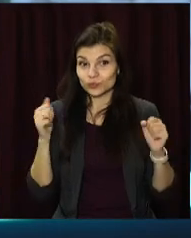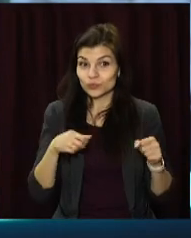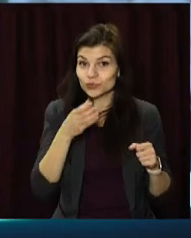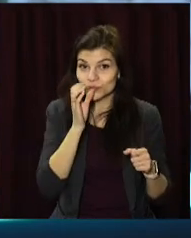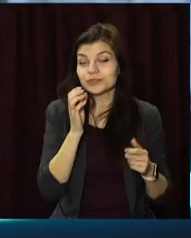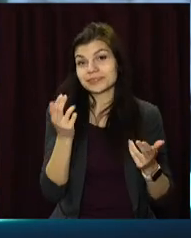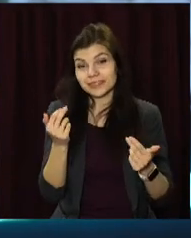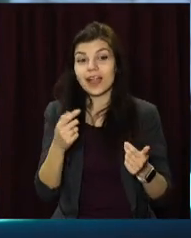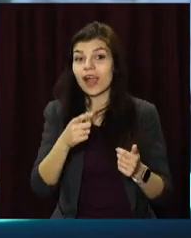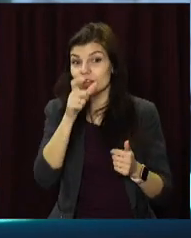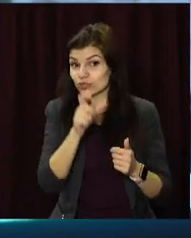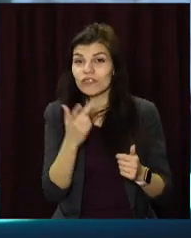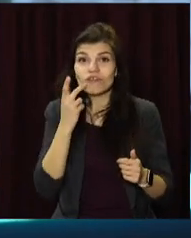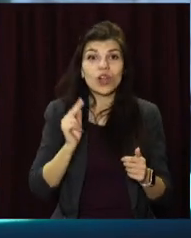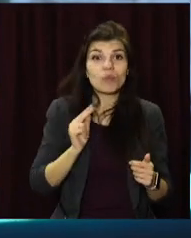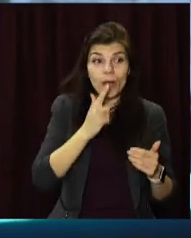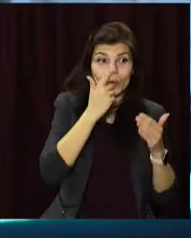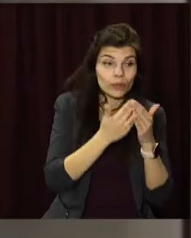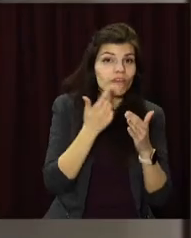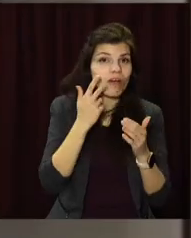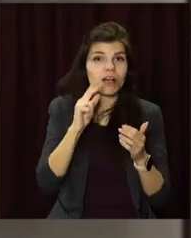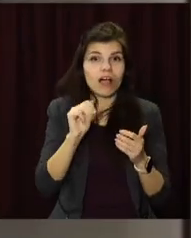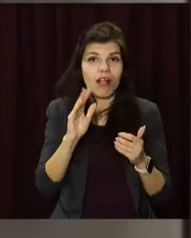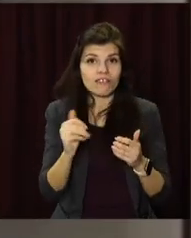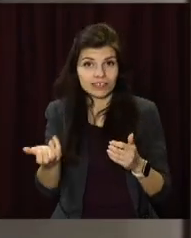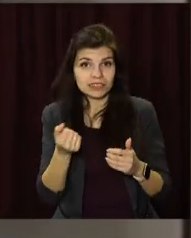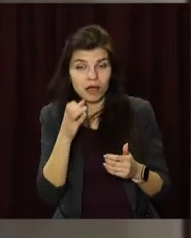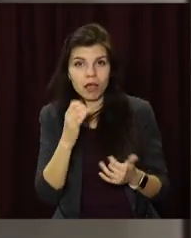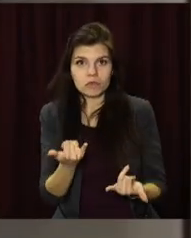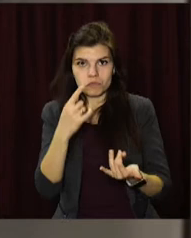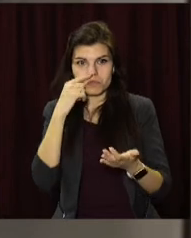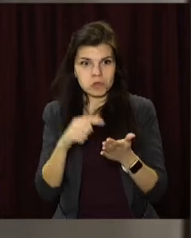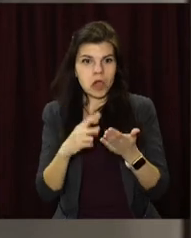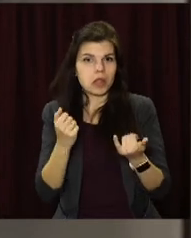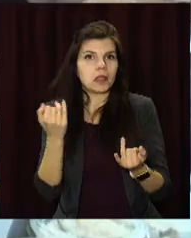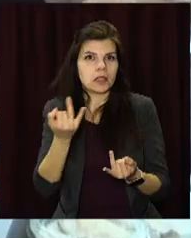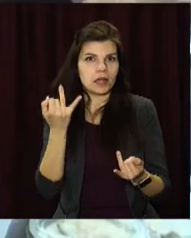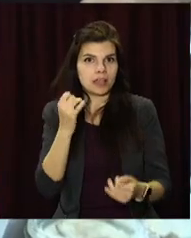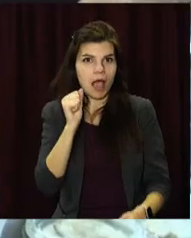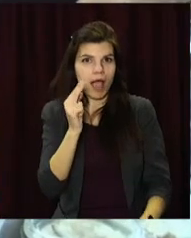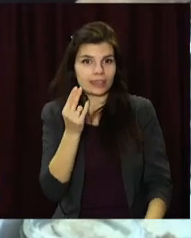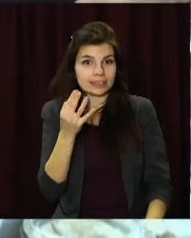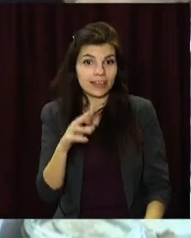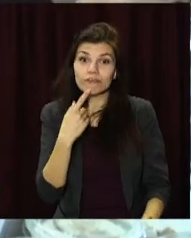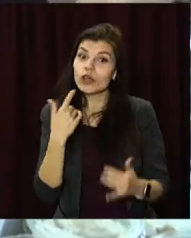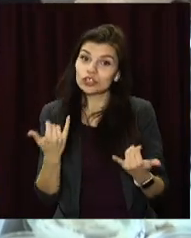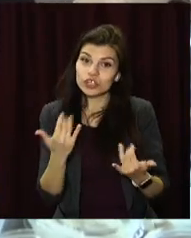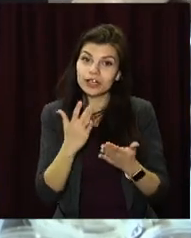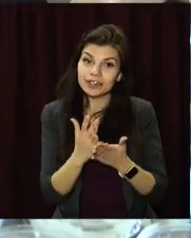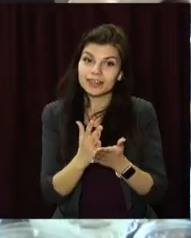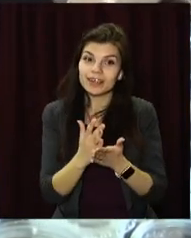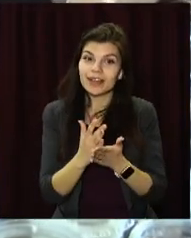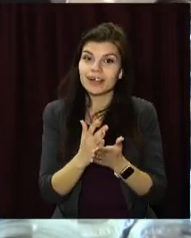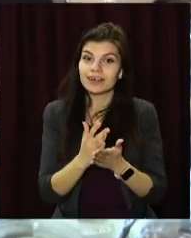Дніпрянин Віталій щодня перед роботою бере каву з собою. Та сьогодні натрапив ще й на цікаву акцію. І зараз у нас проходить